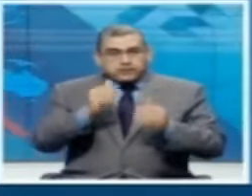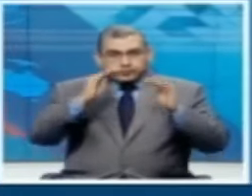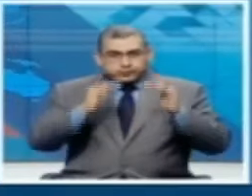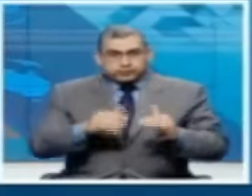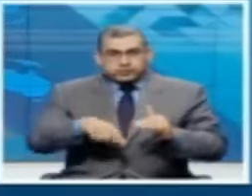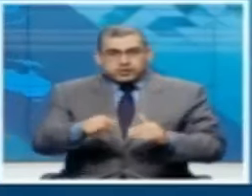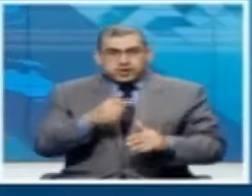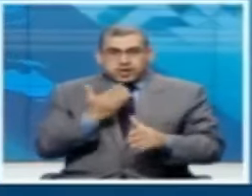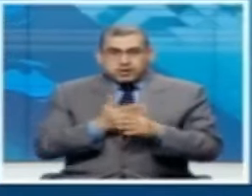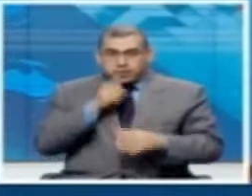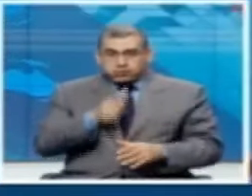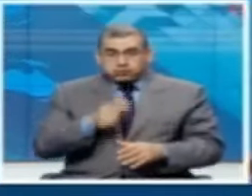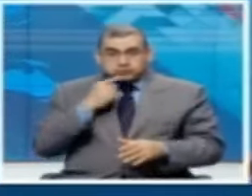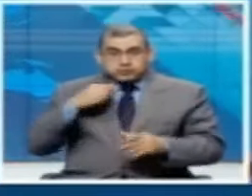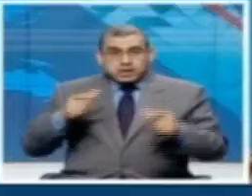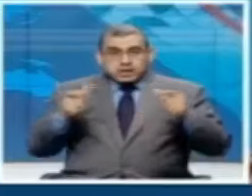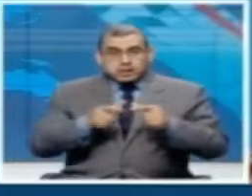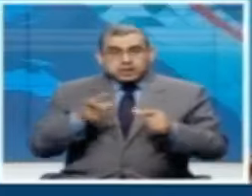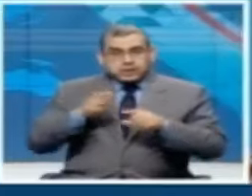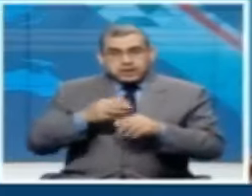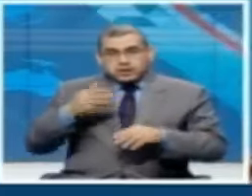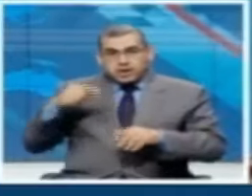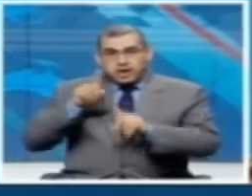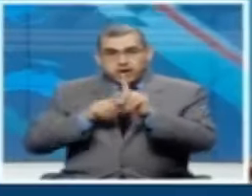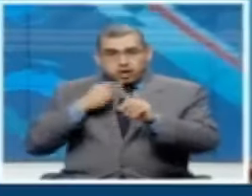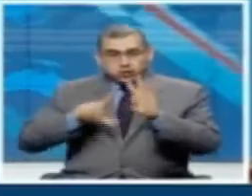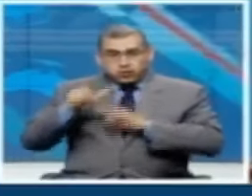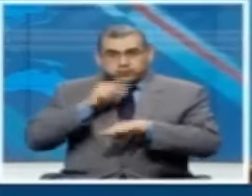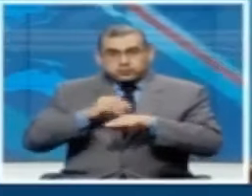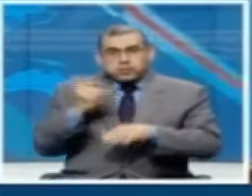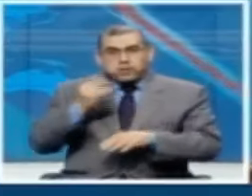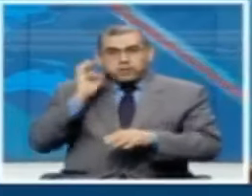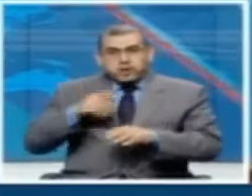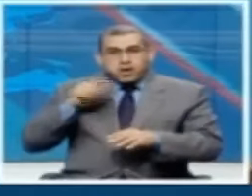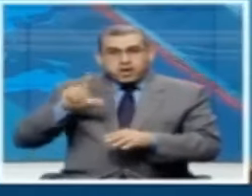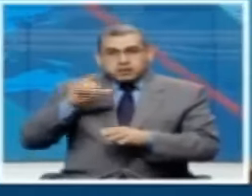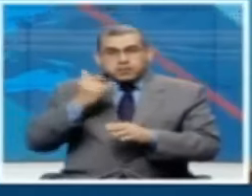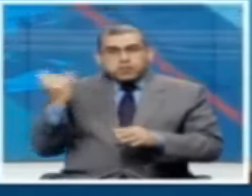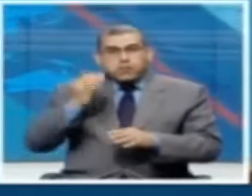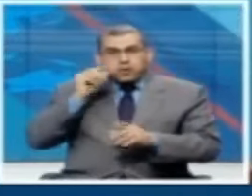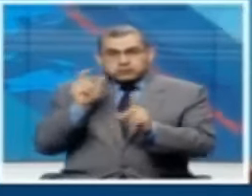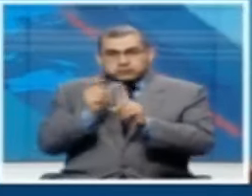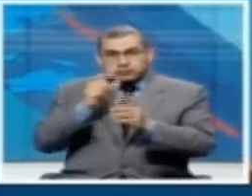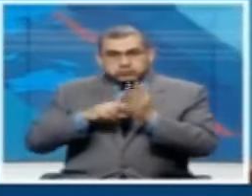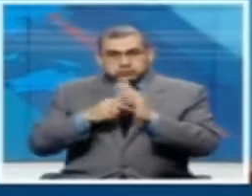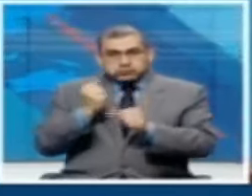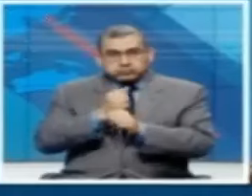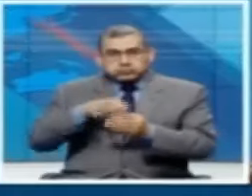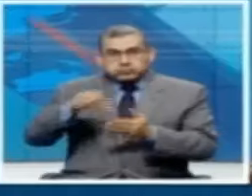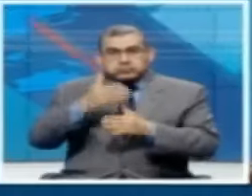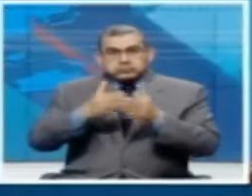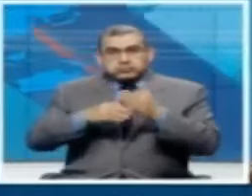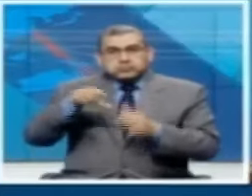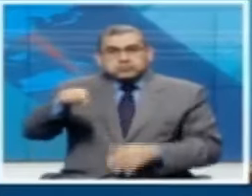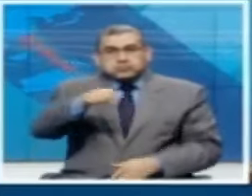وانخفاضها وخلال اجتماع اخر اكد مدبولي الاهتمام البالغ الذي يوليه الرئيس عبد الفتاح السيسي بمتابعه موقف